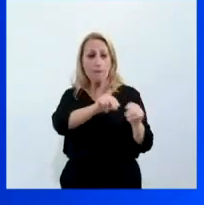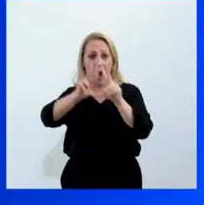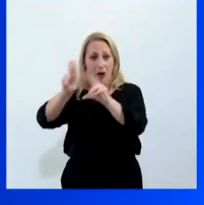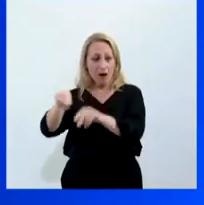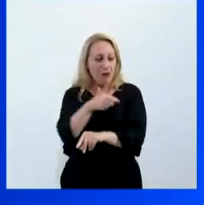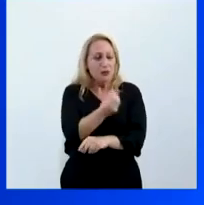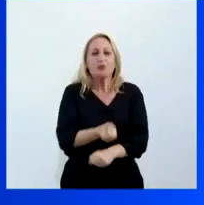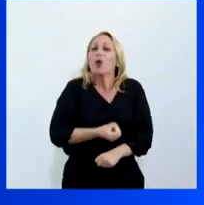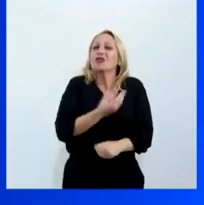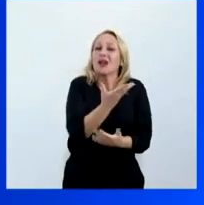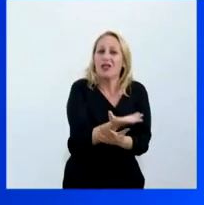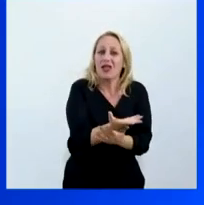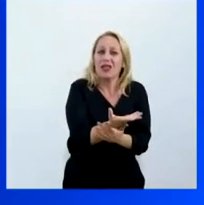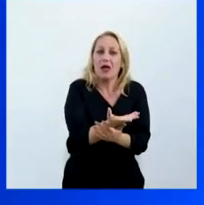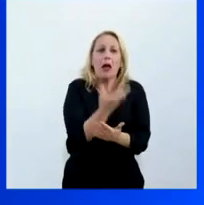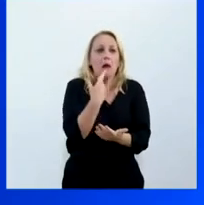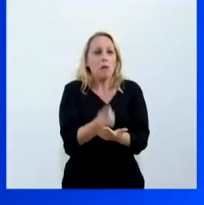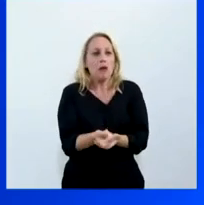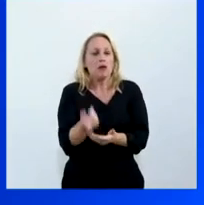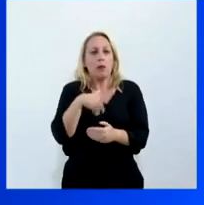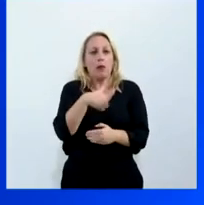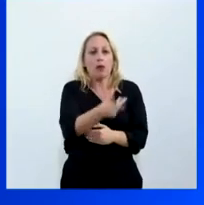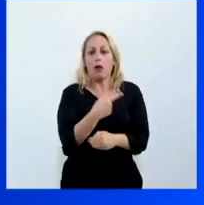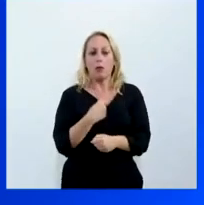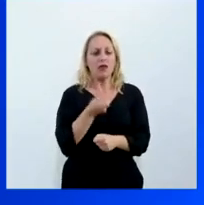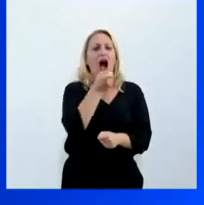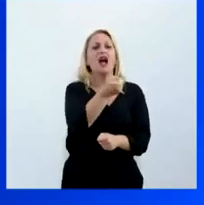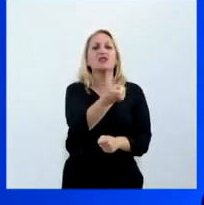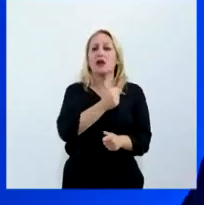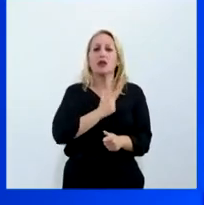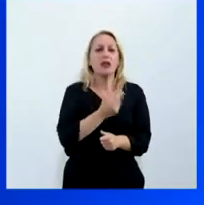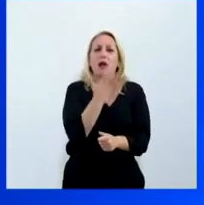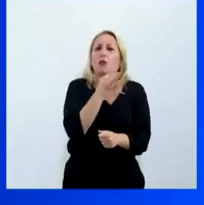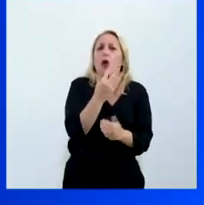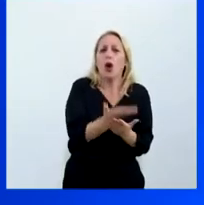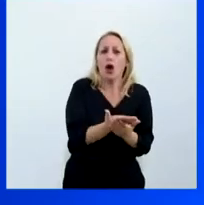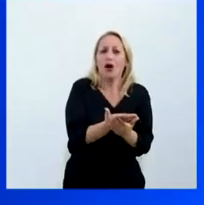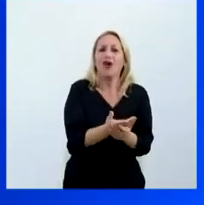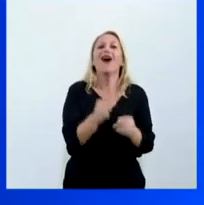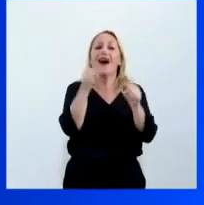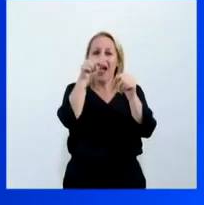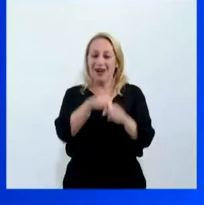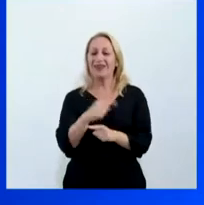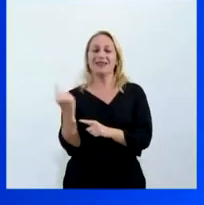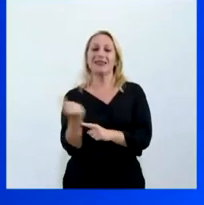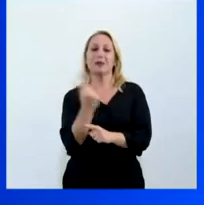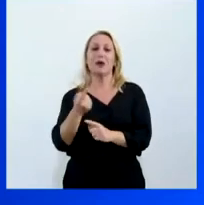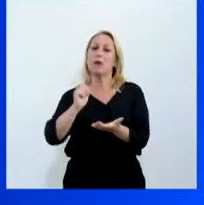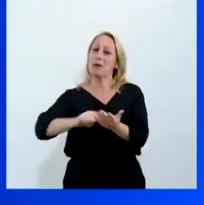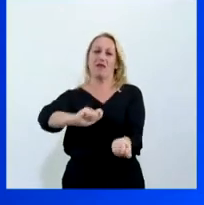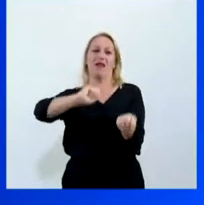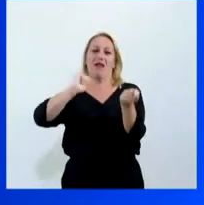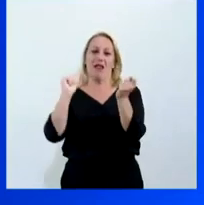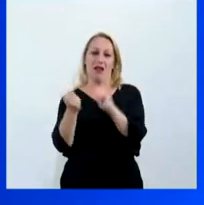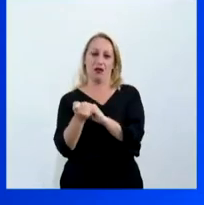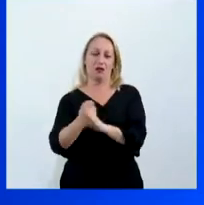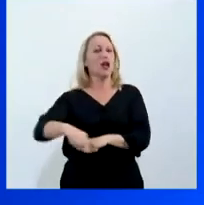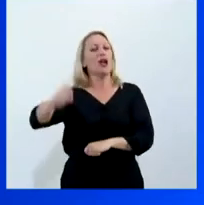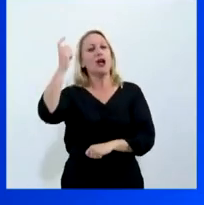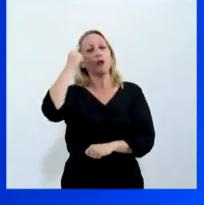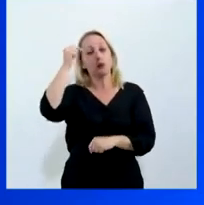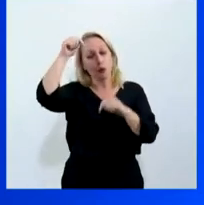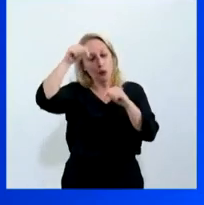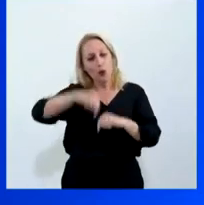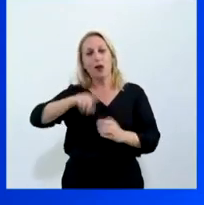ένα πιο αδύναμο ασφάλιστρο? Αυτές ακριβώς είναι οι συμπεριφορές τις οποίες δεν πρέπει να επιβραβεύουμε. Νομίζω λοιπόν ότι έχει έρθει η ώρα